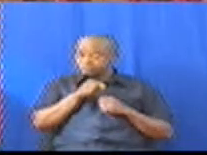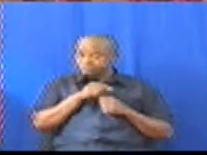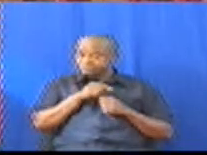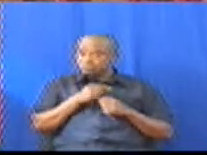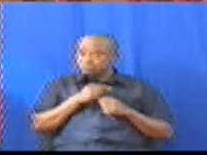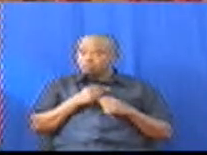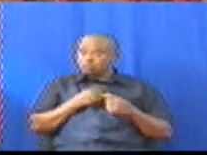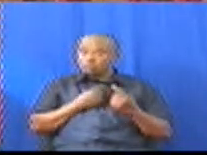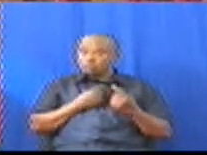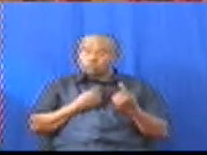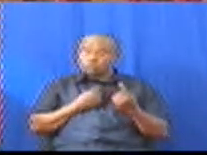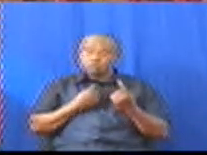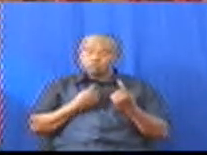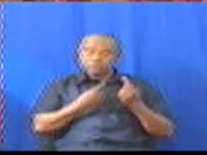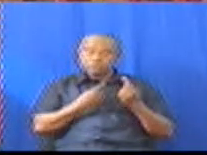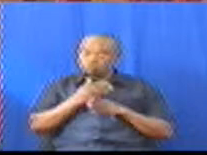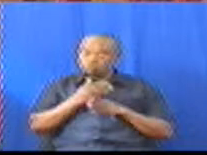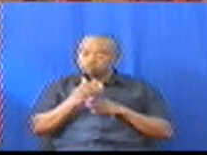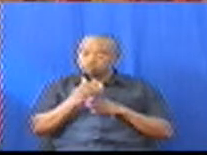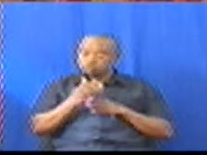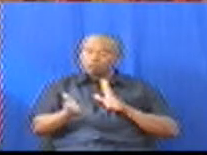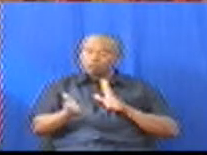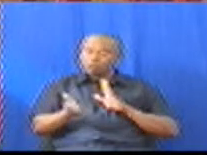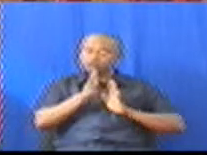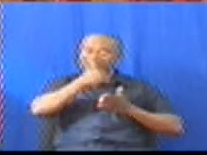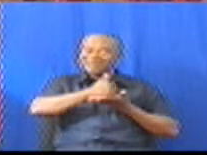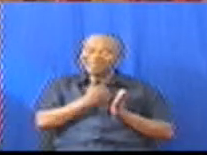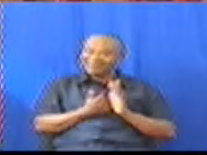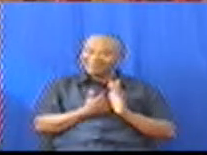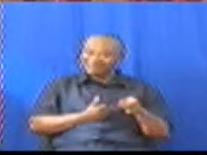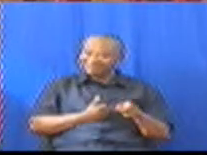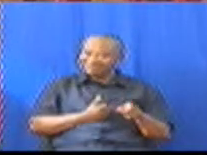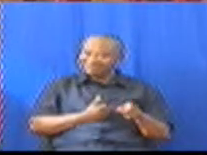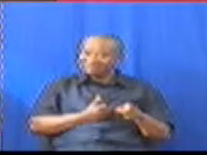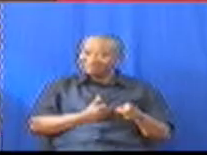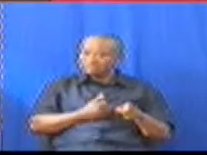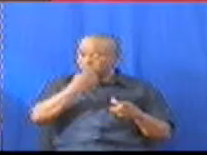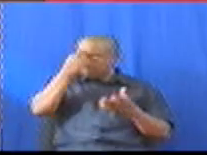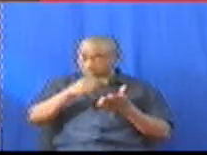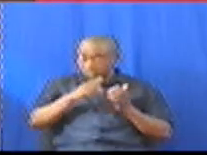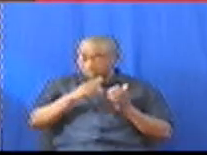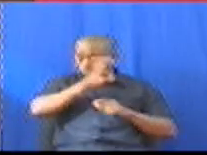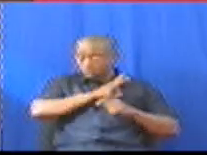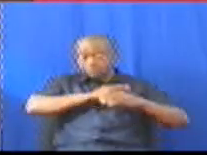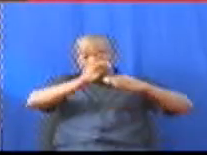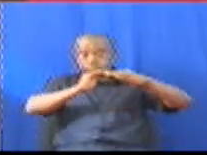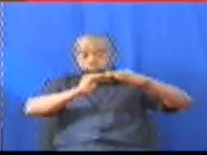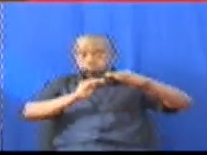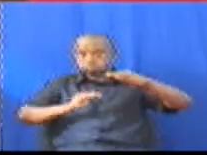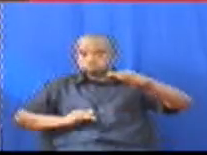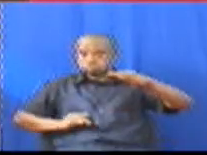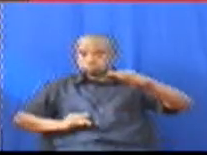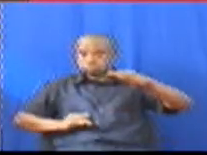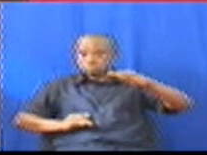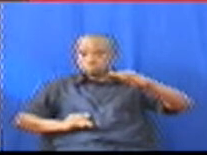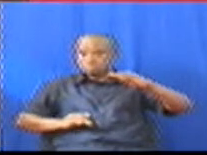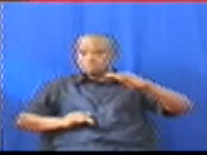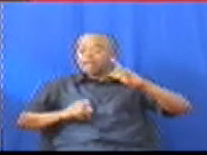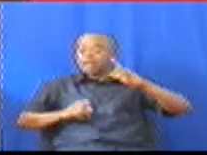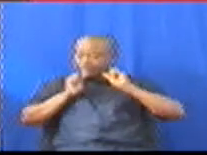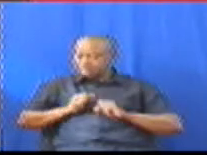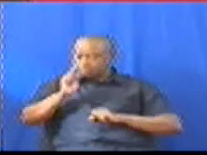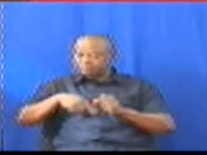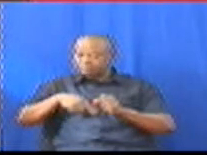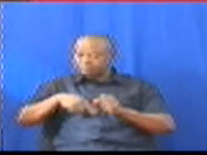na establishment ya idara, hauwezi kuacha our employees ambao wanahusika kwenye hizi idara.